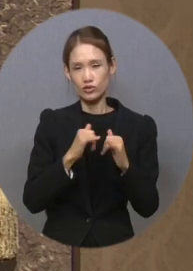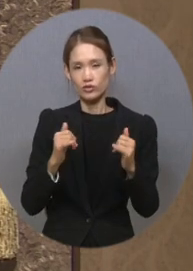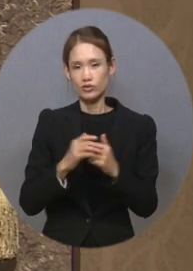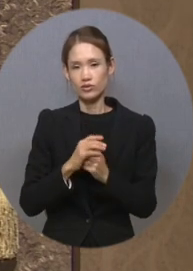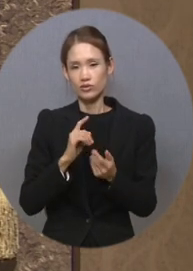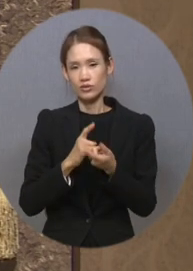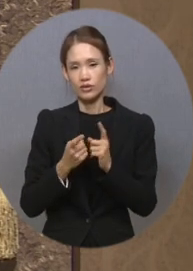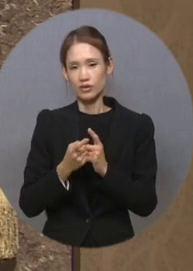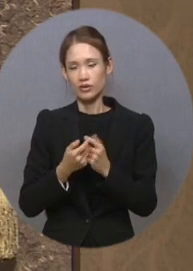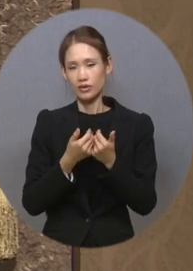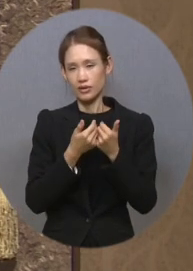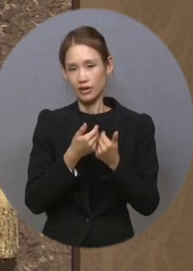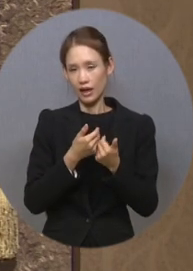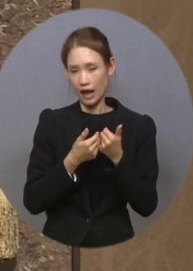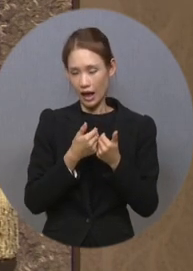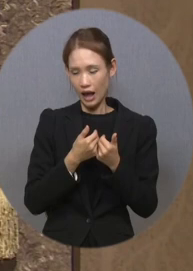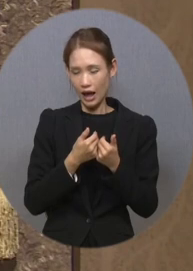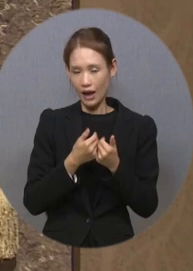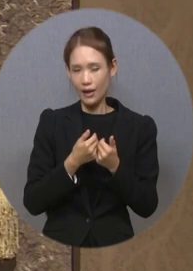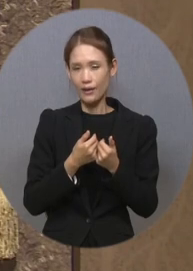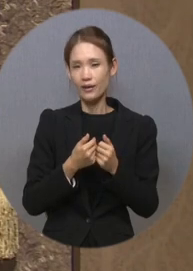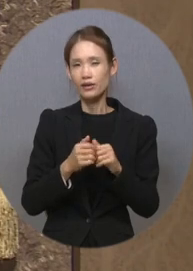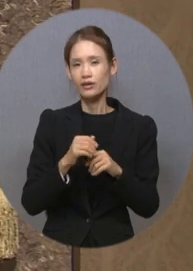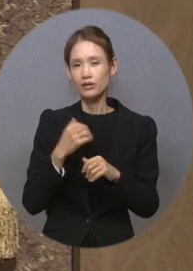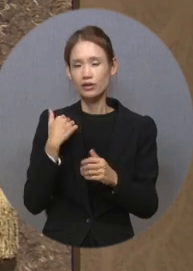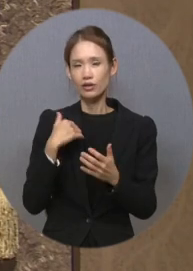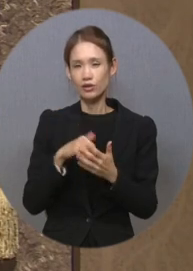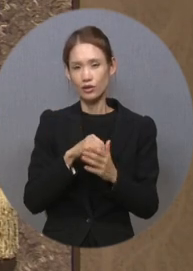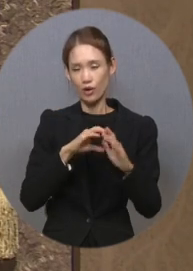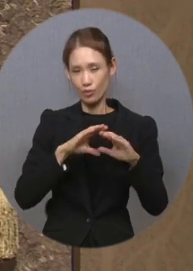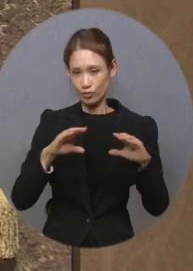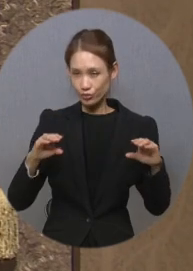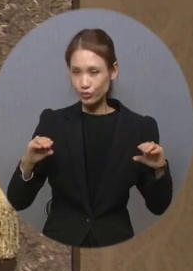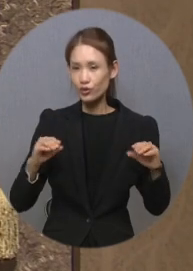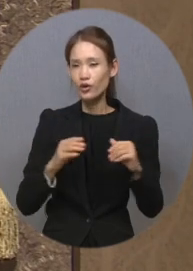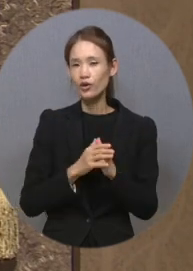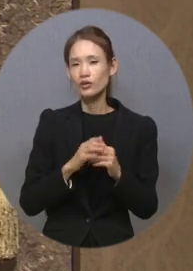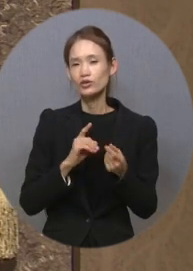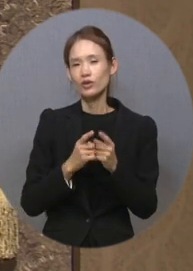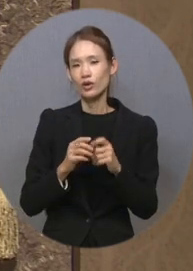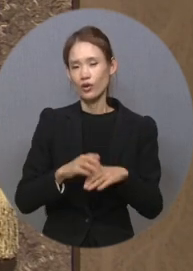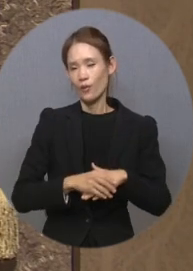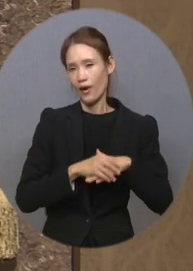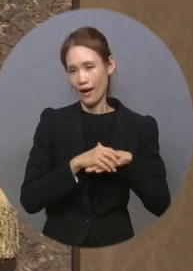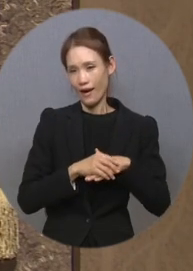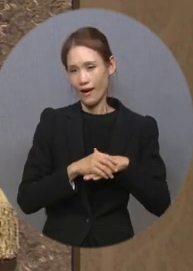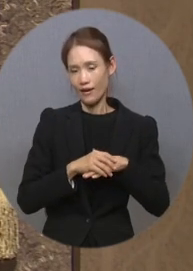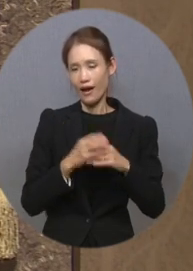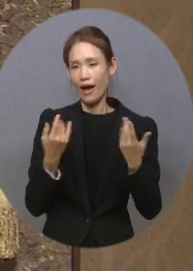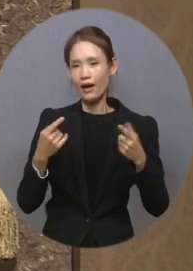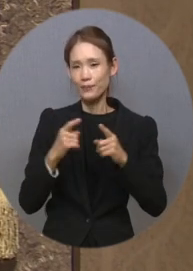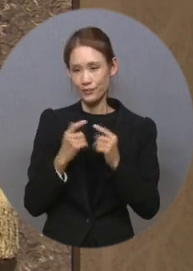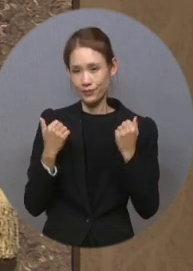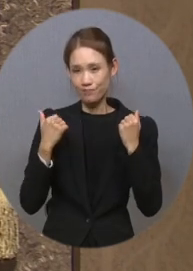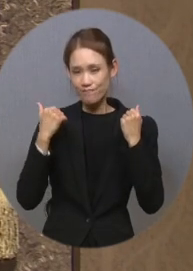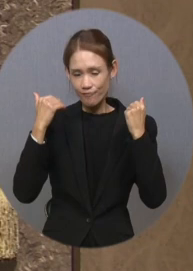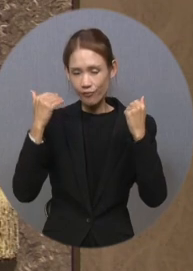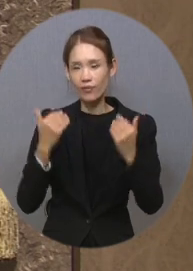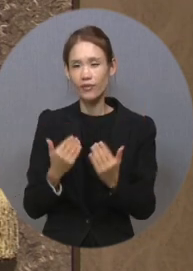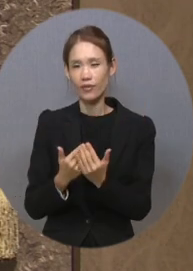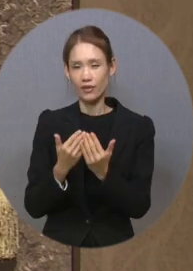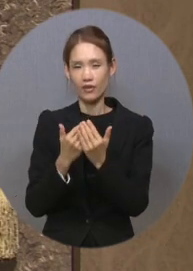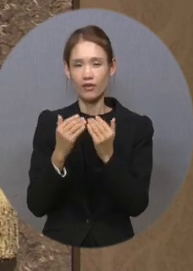이렇게 갈등과 반목을 풀고 서로 화해하고 상생하는 그런